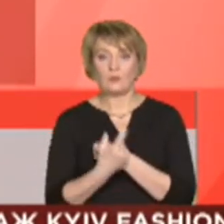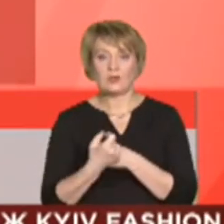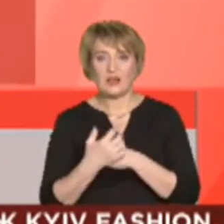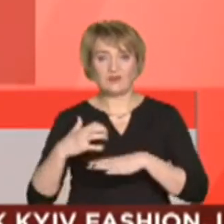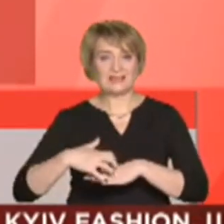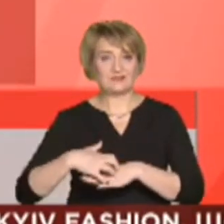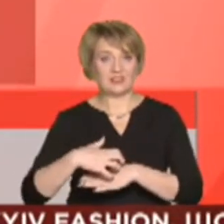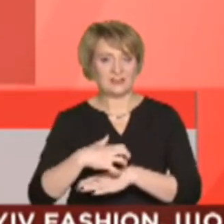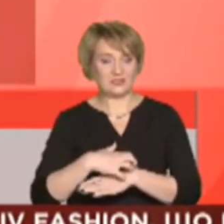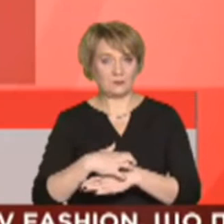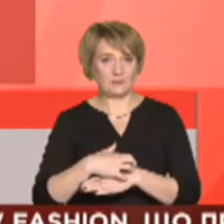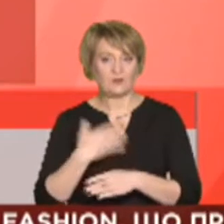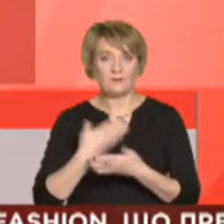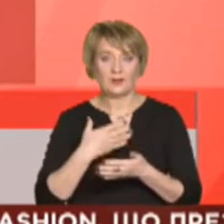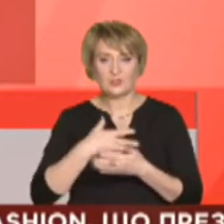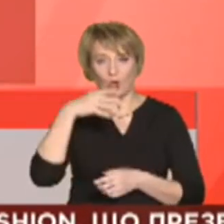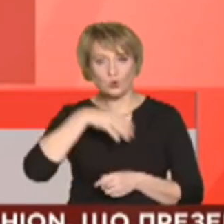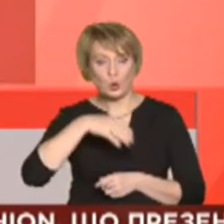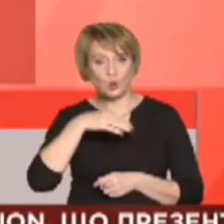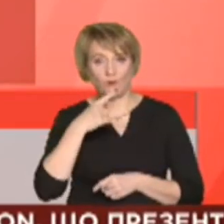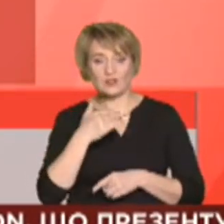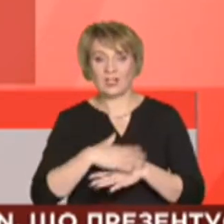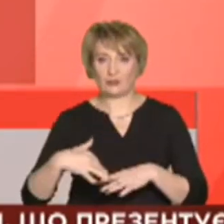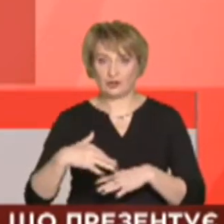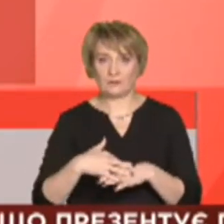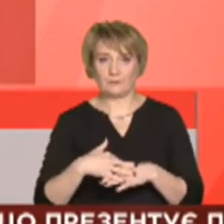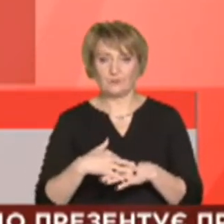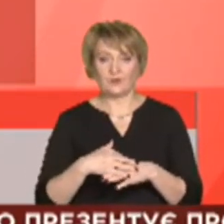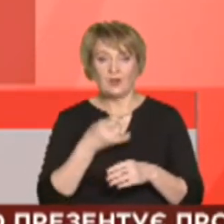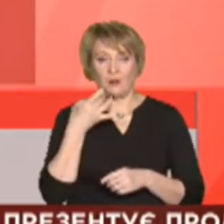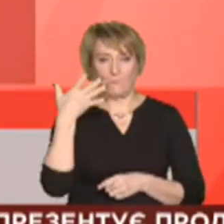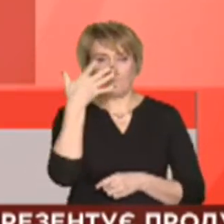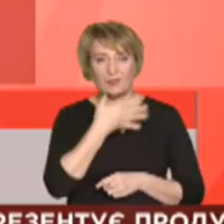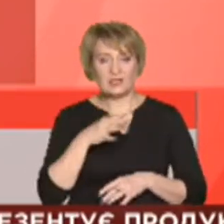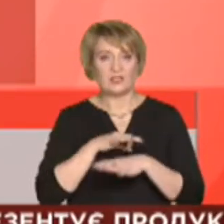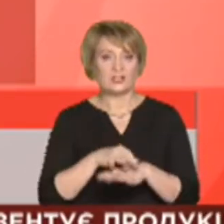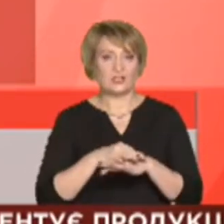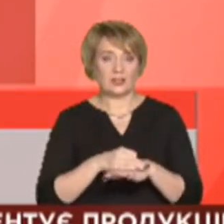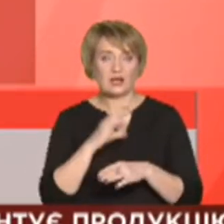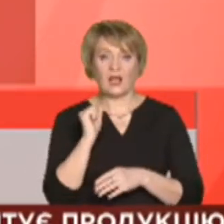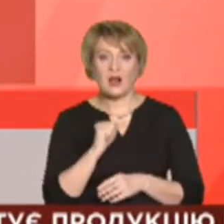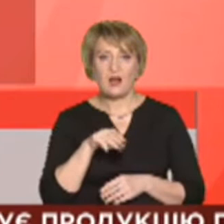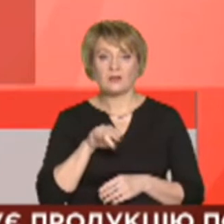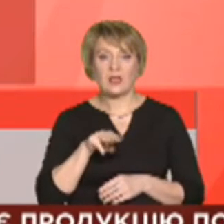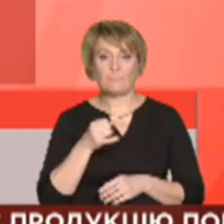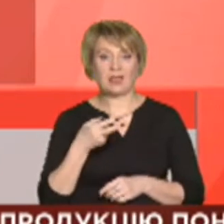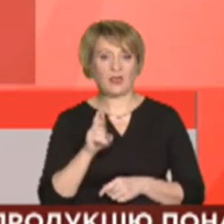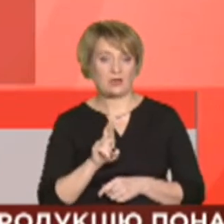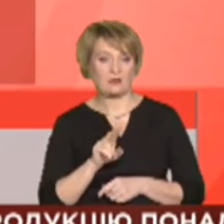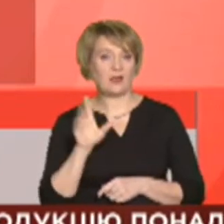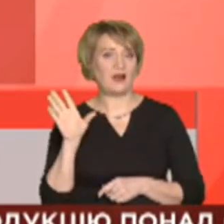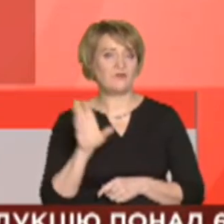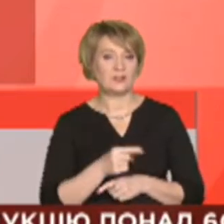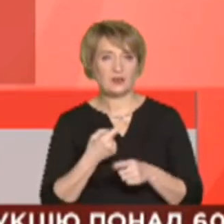висипу, схильність до кровотеч, невмотивована поява синців, блідість шкіри, анемія, неврологічні ознаки. Але всі